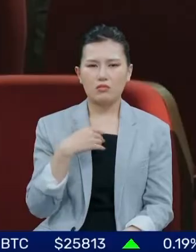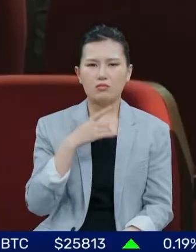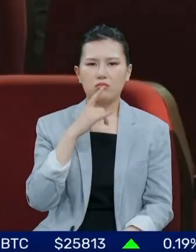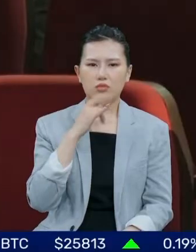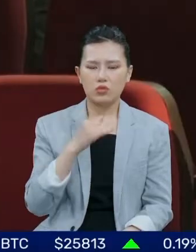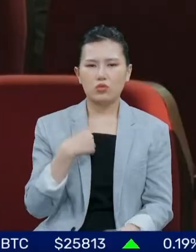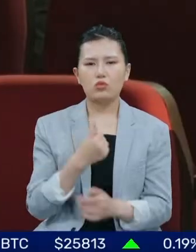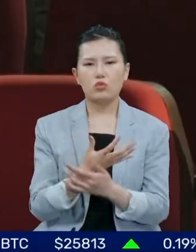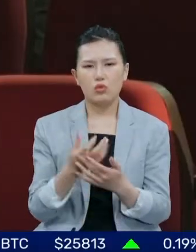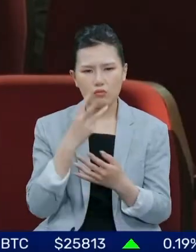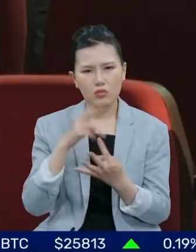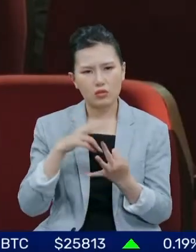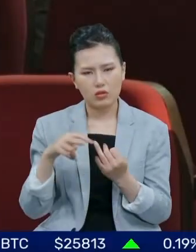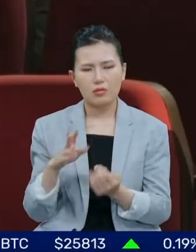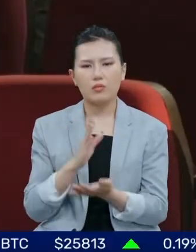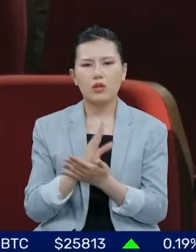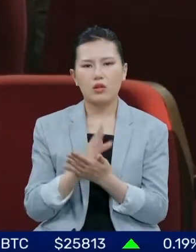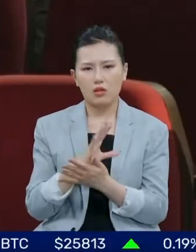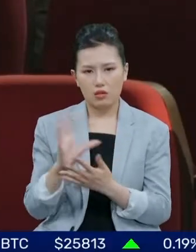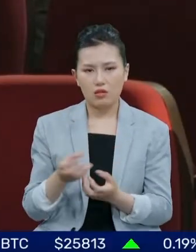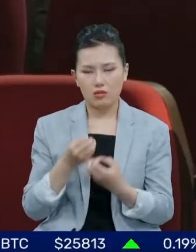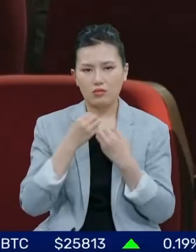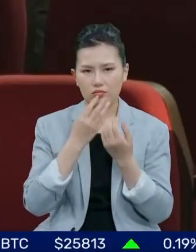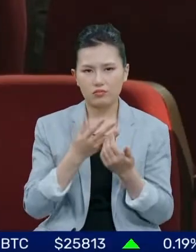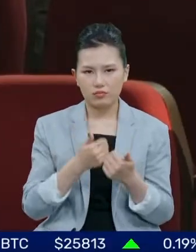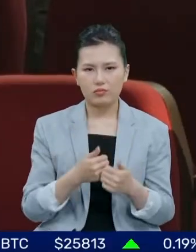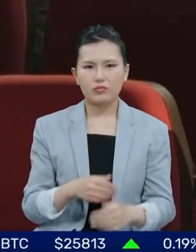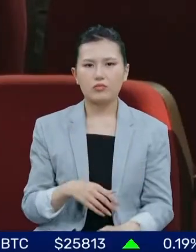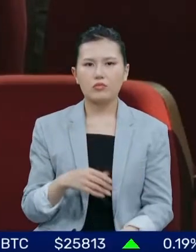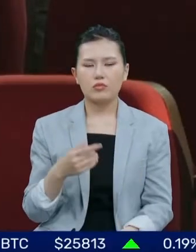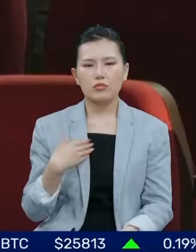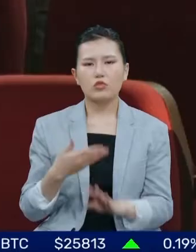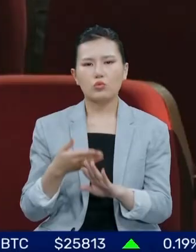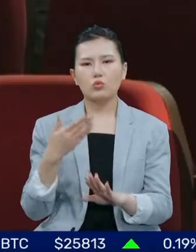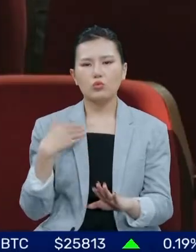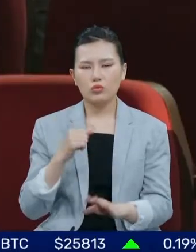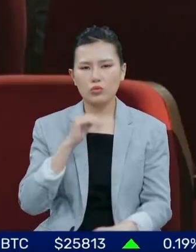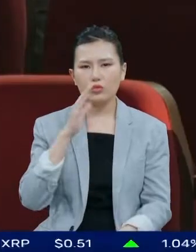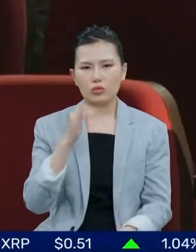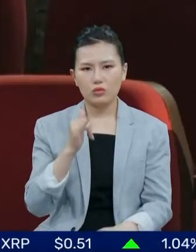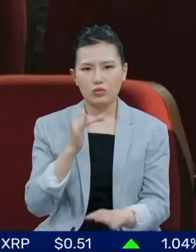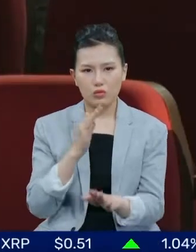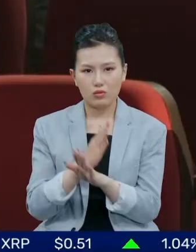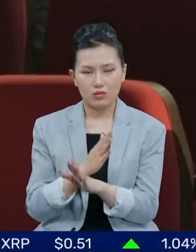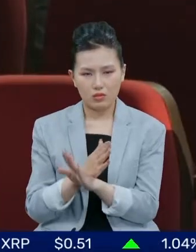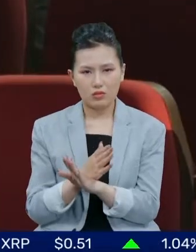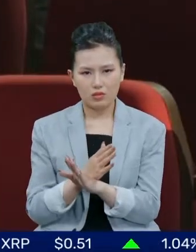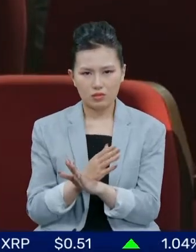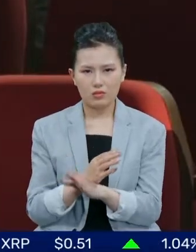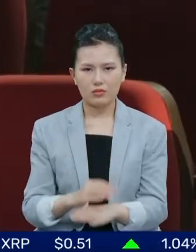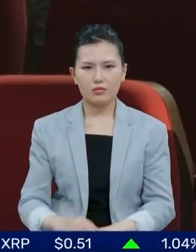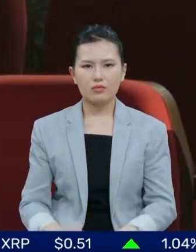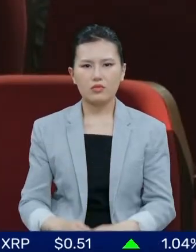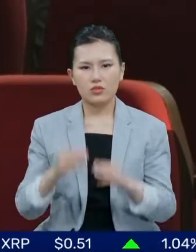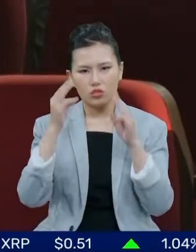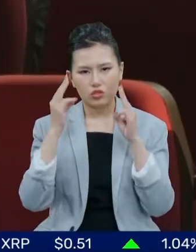хэлхийг хүсэж байна. За тэр утгаараа ч гэсэн одоо саяны миний тайлбараас бол одоо тухайн үед гаргасан шийдвэр бол тийм